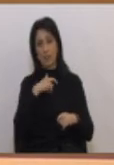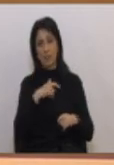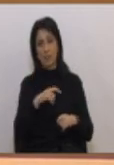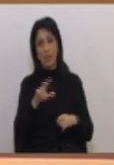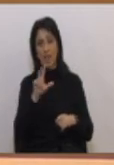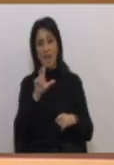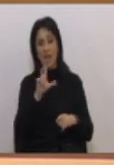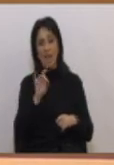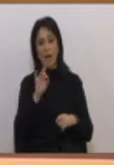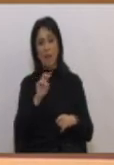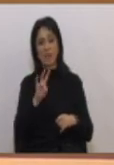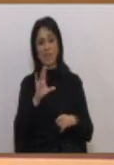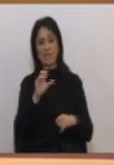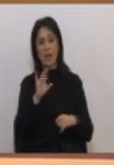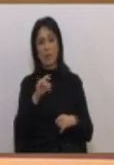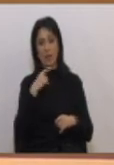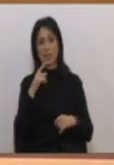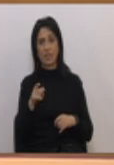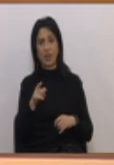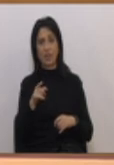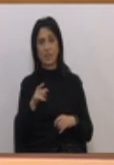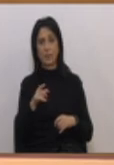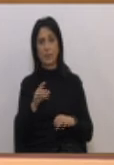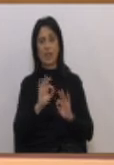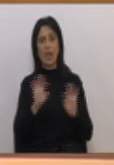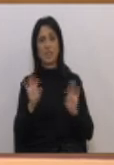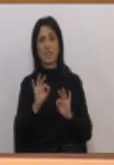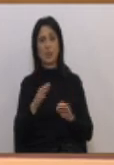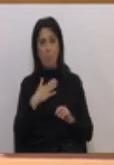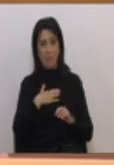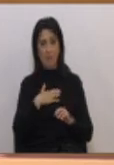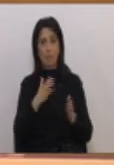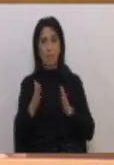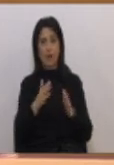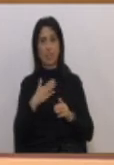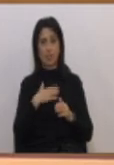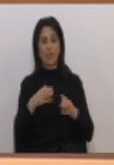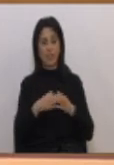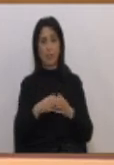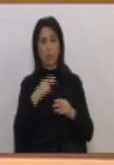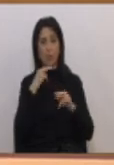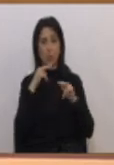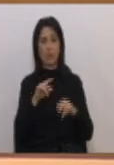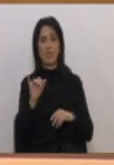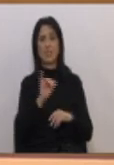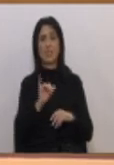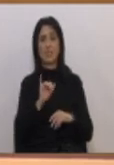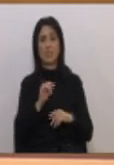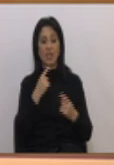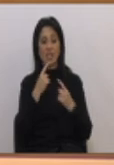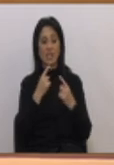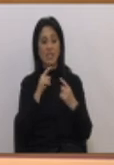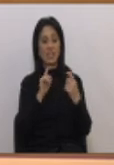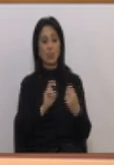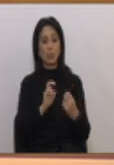ჰერმან საბომ თქვა და ვესალმები მის იმ განცხადებას, მეც მაქსიმალურად ჩვენი გუნდი იქნება აქცენტირებული, სადაც დისკუსია